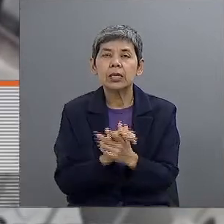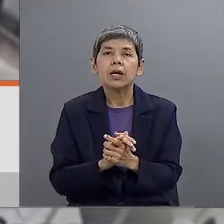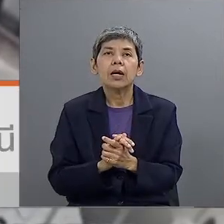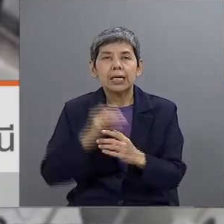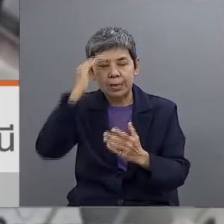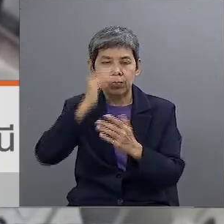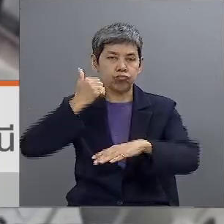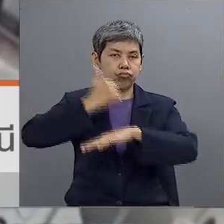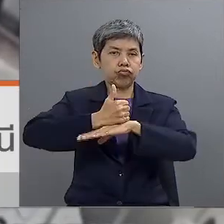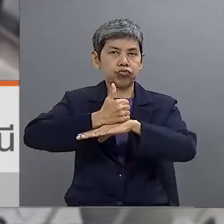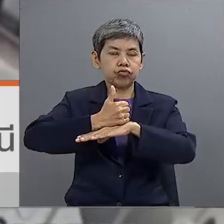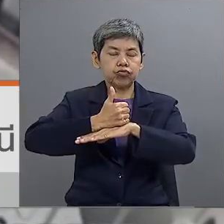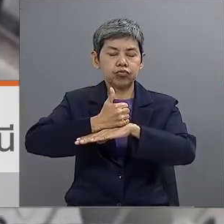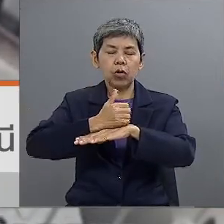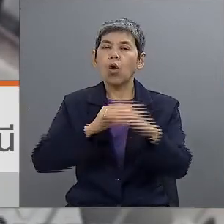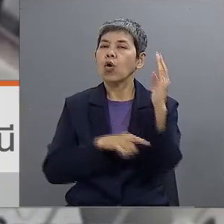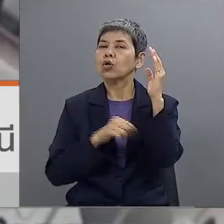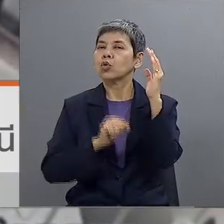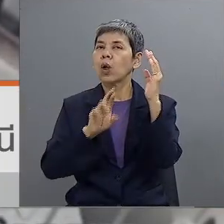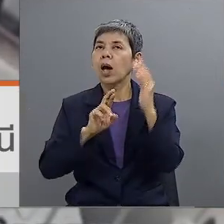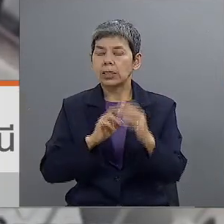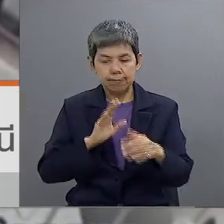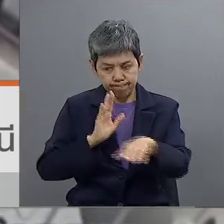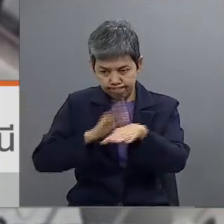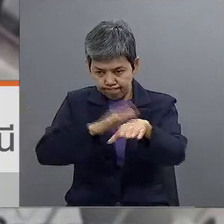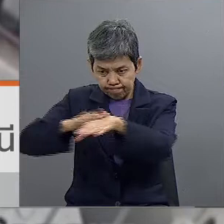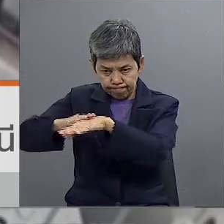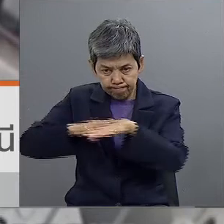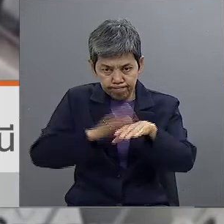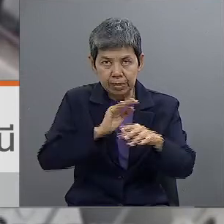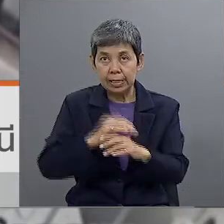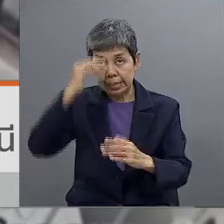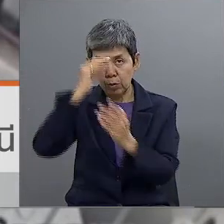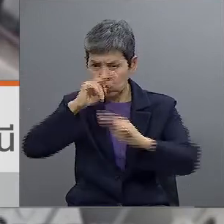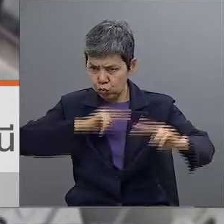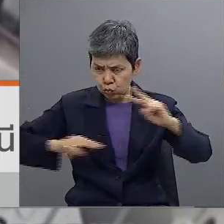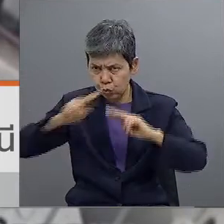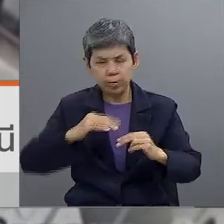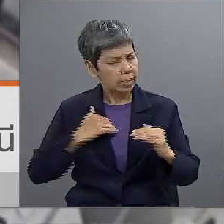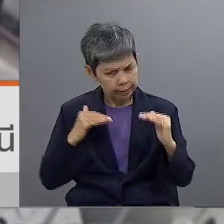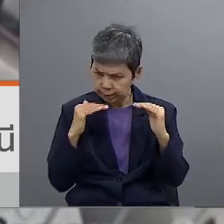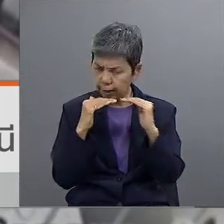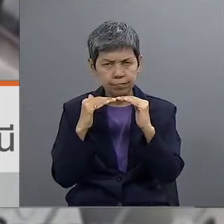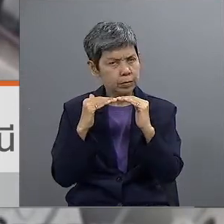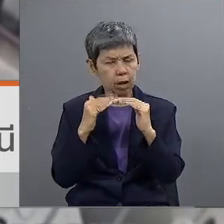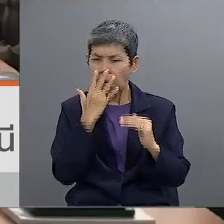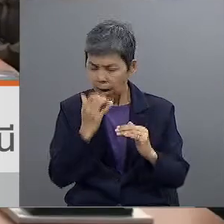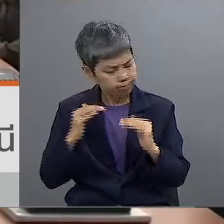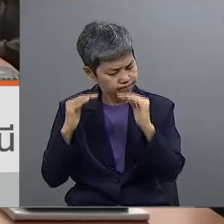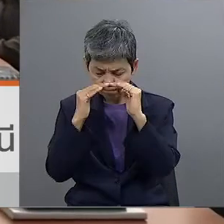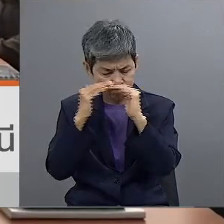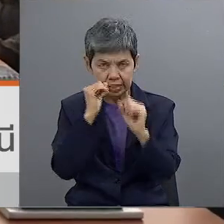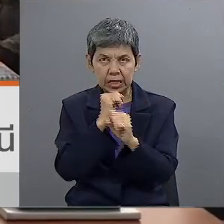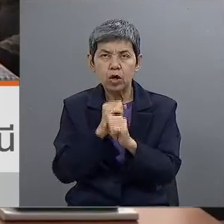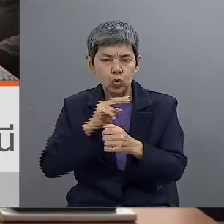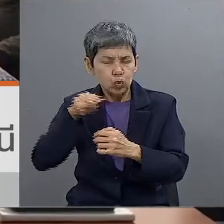ตำรวจภูธรจังหวัดสุราษฎร์ธานีได้กำชับให้เจ้าหน้าที่ดูแลแล้วก็ให้ความเป็นธรรมแก่ผู้เสียหายซึ่งยังอยู่ในการควบคุมของส